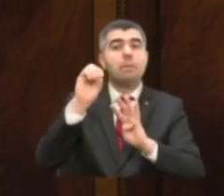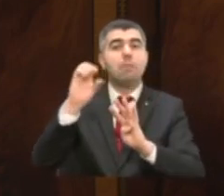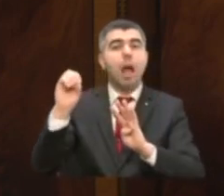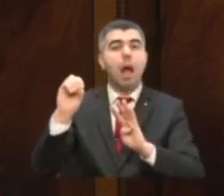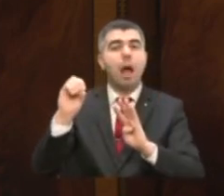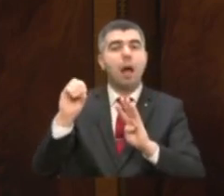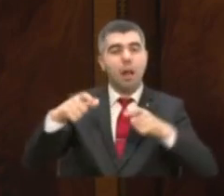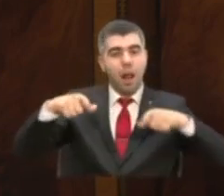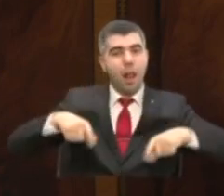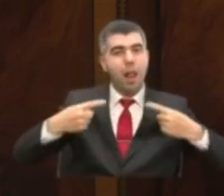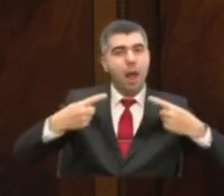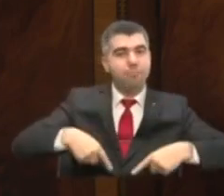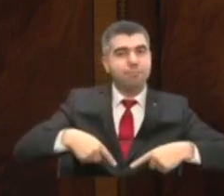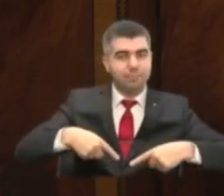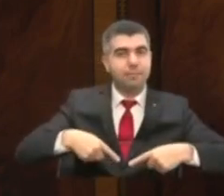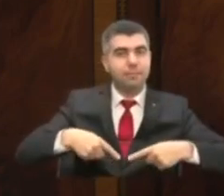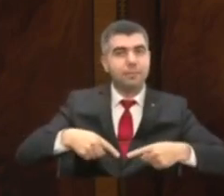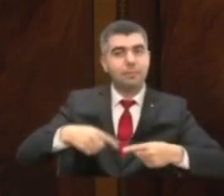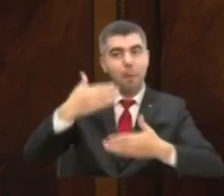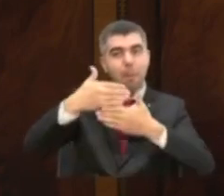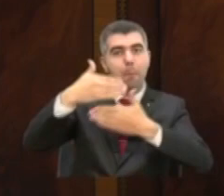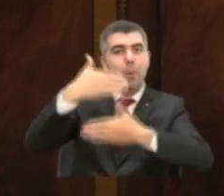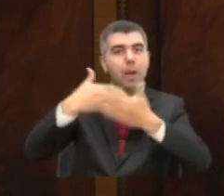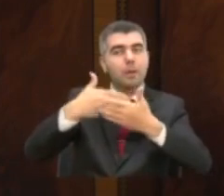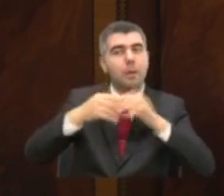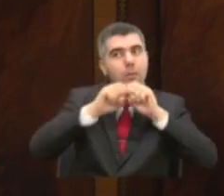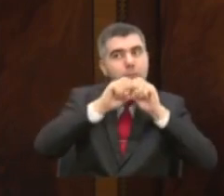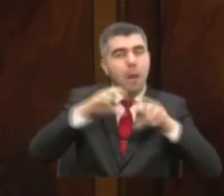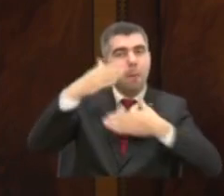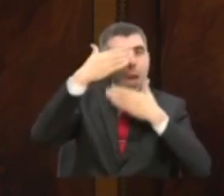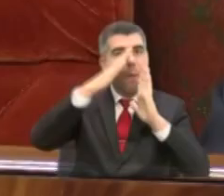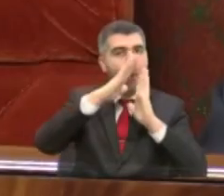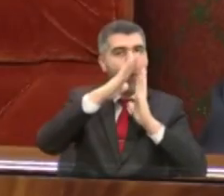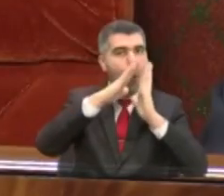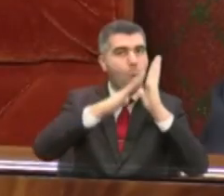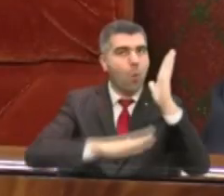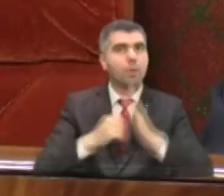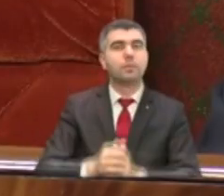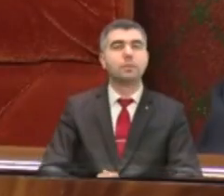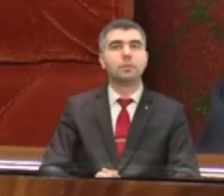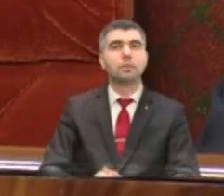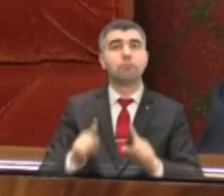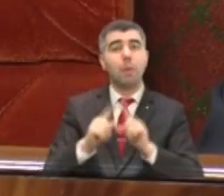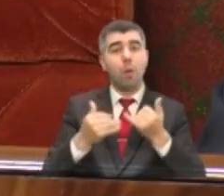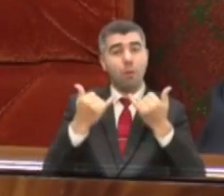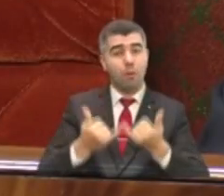واحدة مرة واحدة. وبالمناسبة خصنا نعرفوا بأن اليوم عندنا